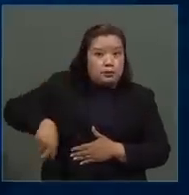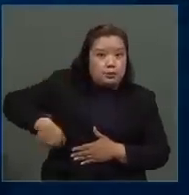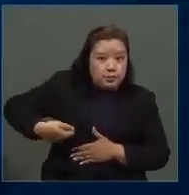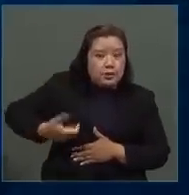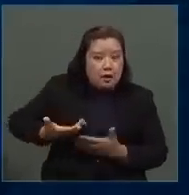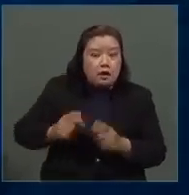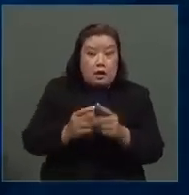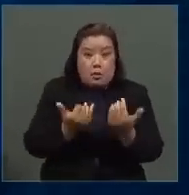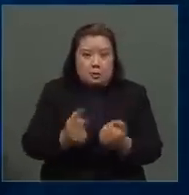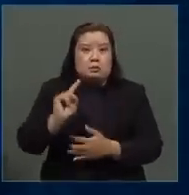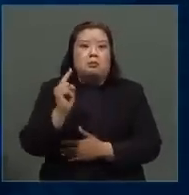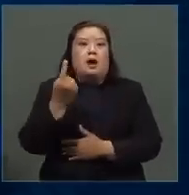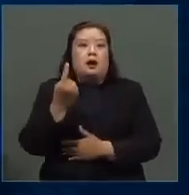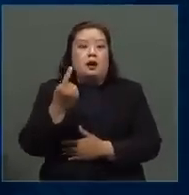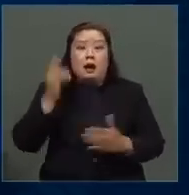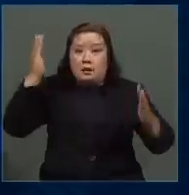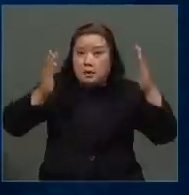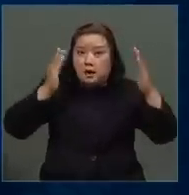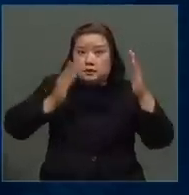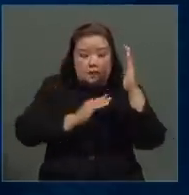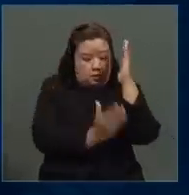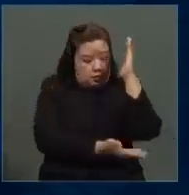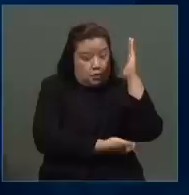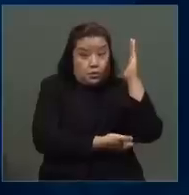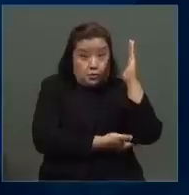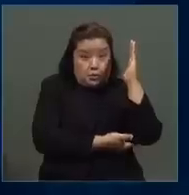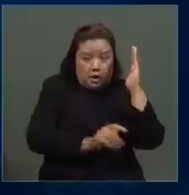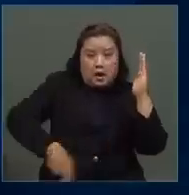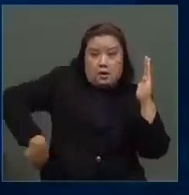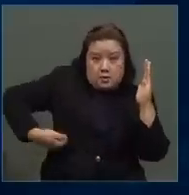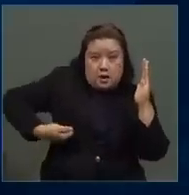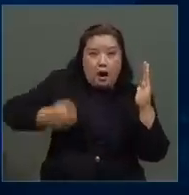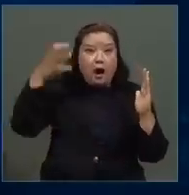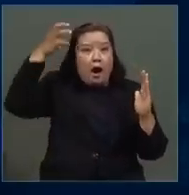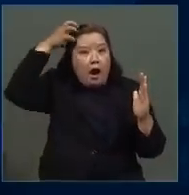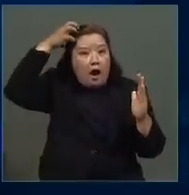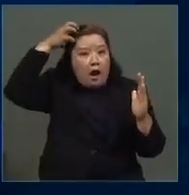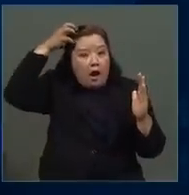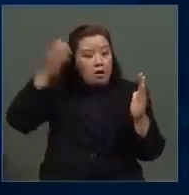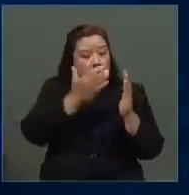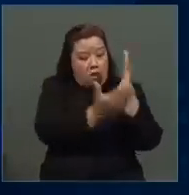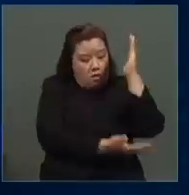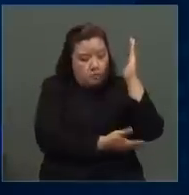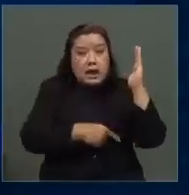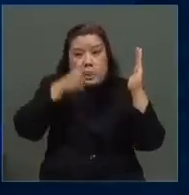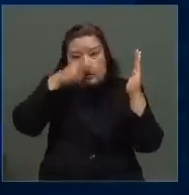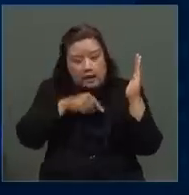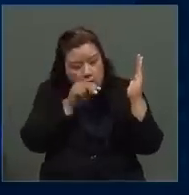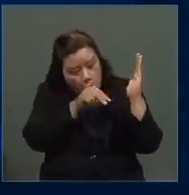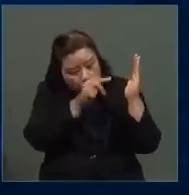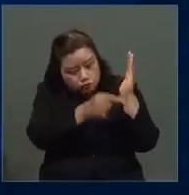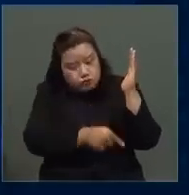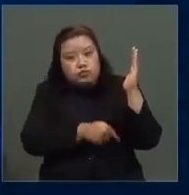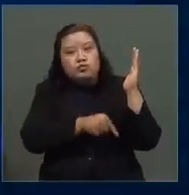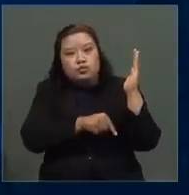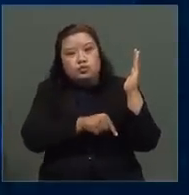เราพบว่าส่วนของมาเลเซียกัมพูชาพม่าลาวก็คงต้องเข้มข้นเฝ้าระวังกันอย่างใกล้ชิด